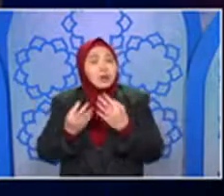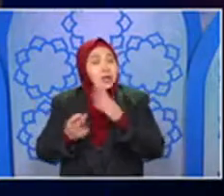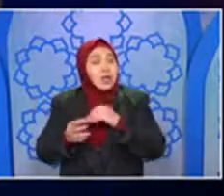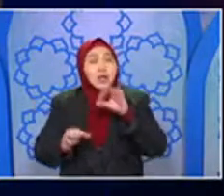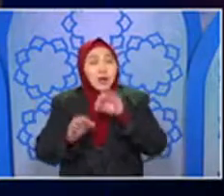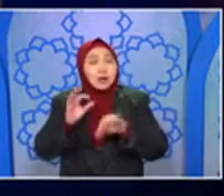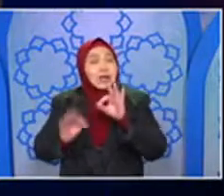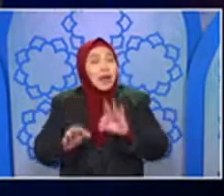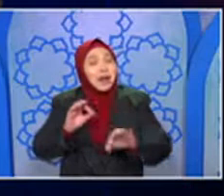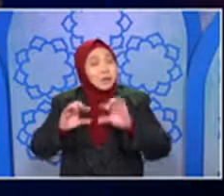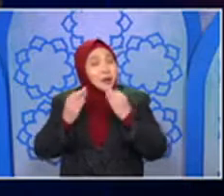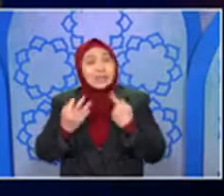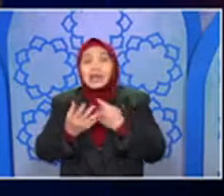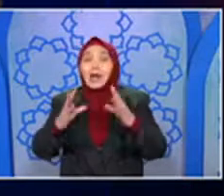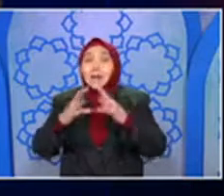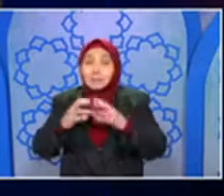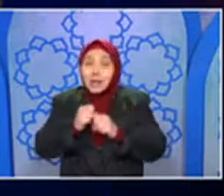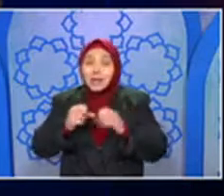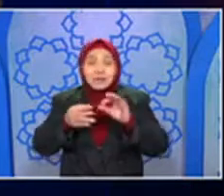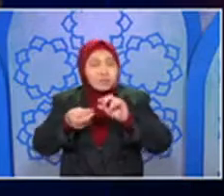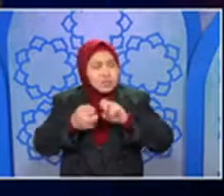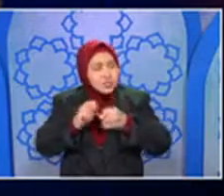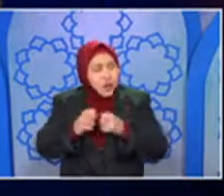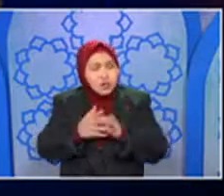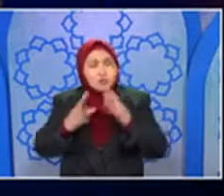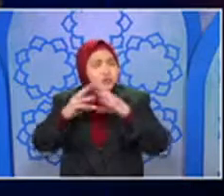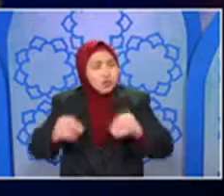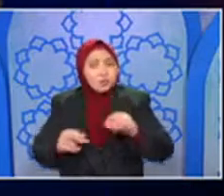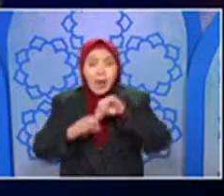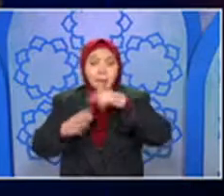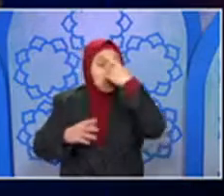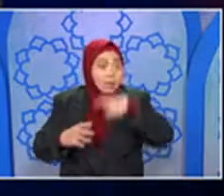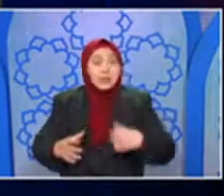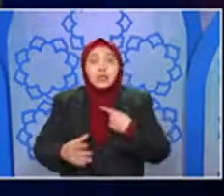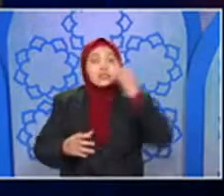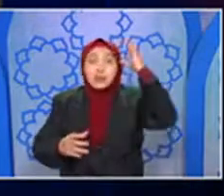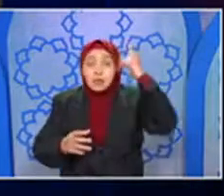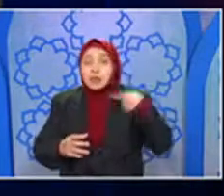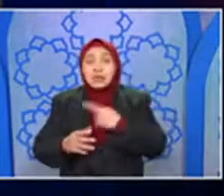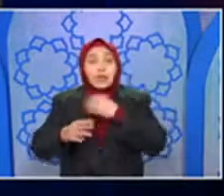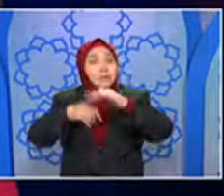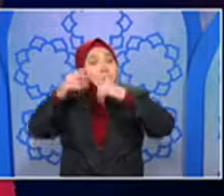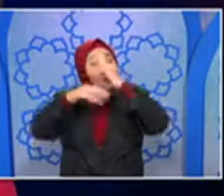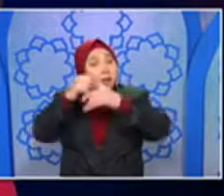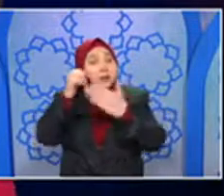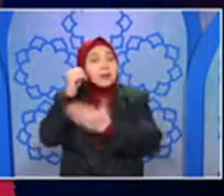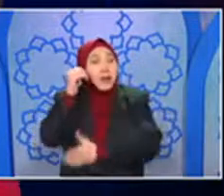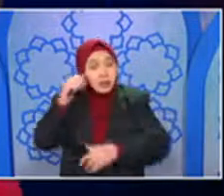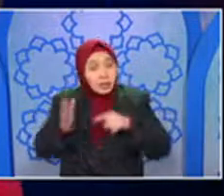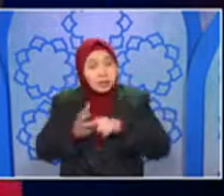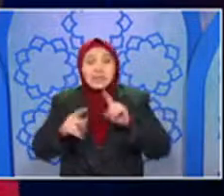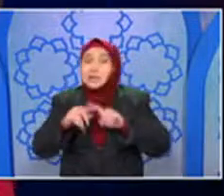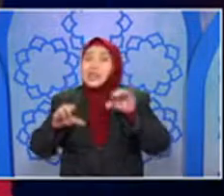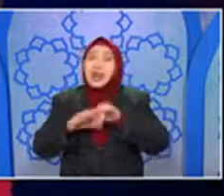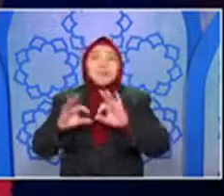dalam keluarga kita dapat selesaikan isu itu dalam diri kita, insya-Allah kita dapat membina negeri dan negara ini. Tetapi kalau